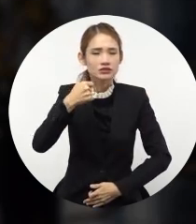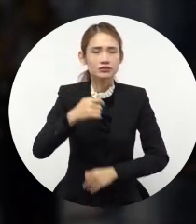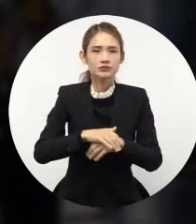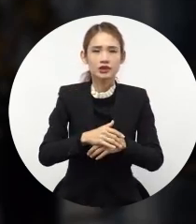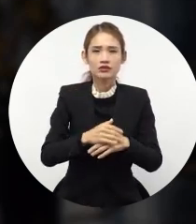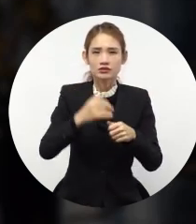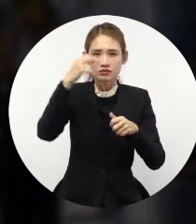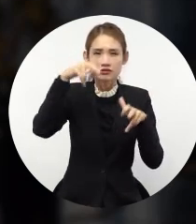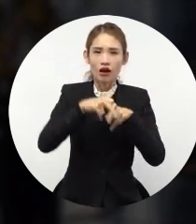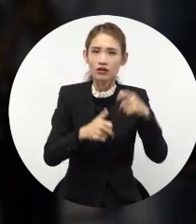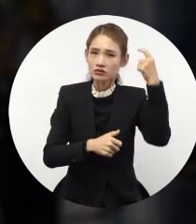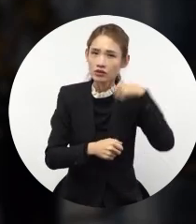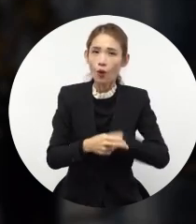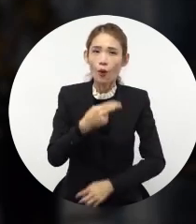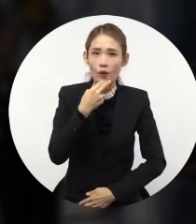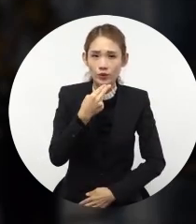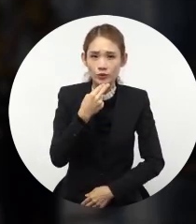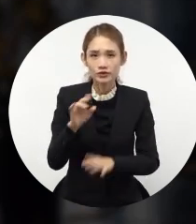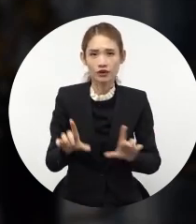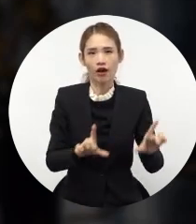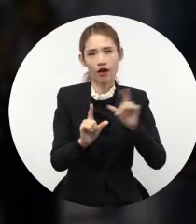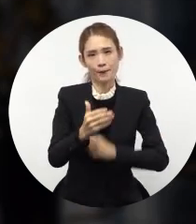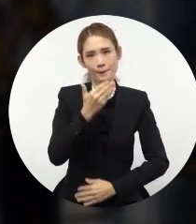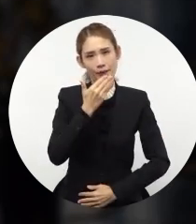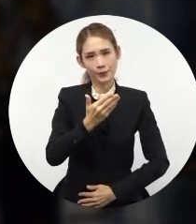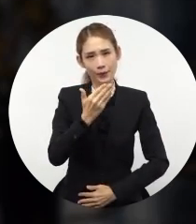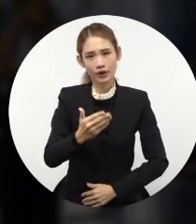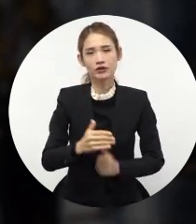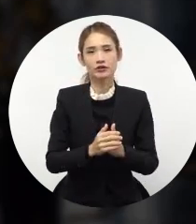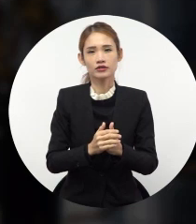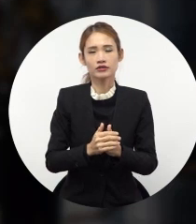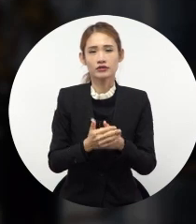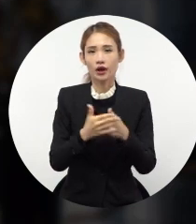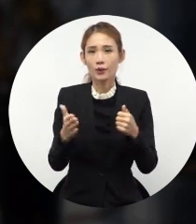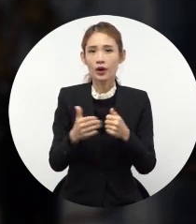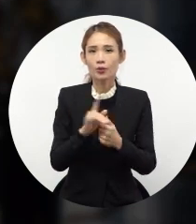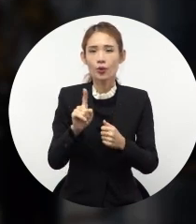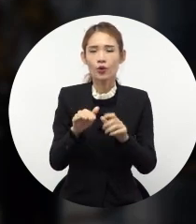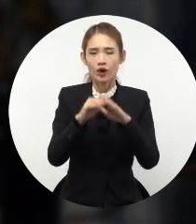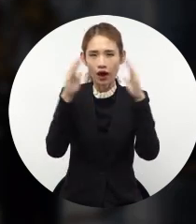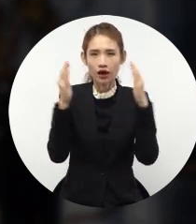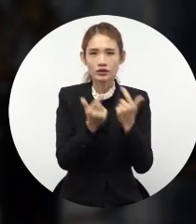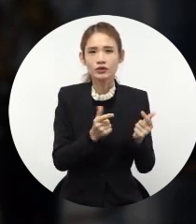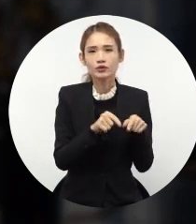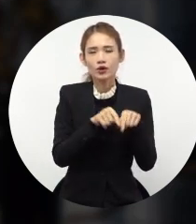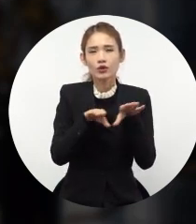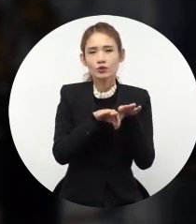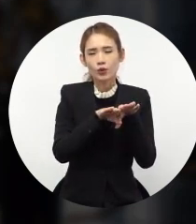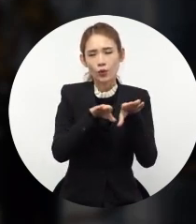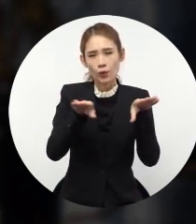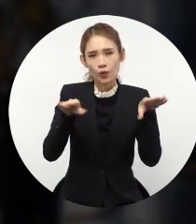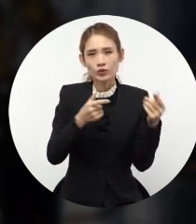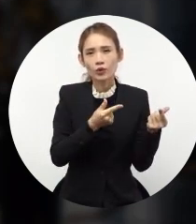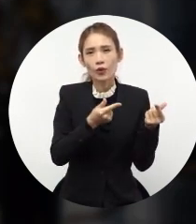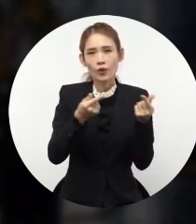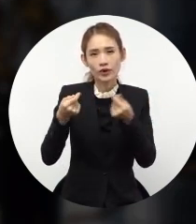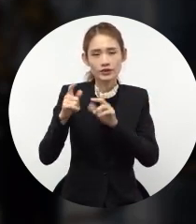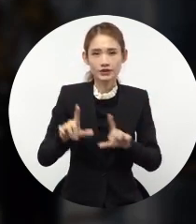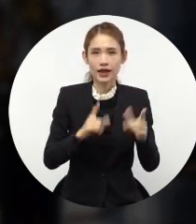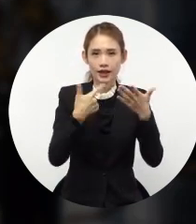있고 장애를 전혀 느끼지 않고 살아갈 수도 있구나. 그러니까 모두가 동등하게 살아가려면